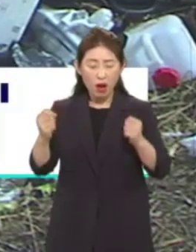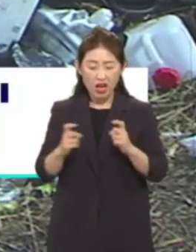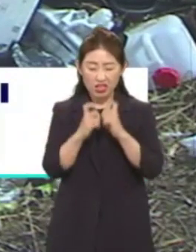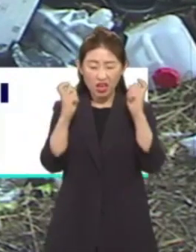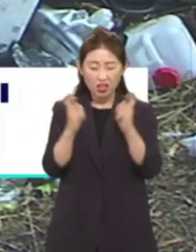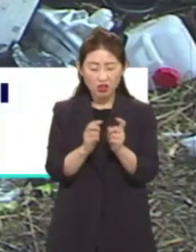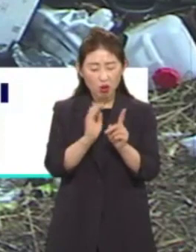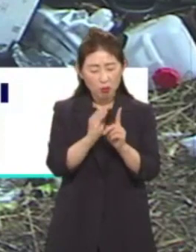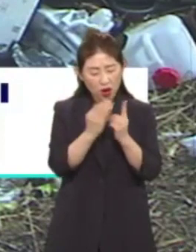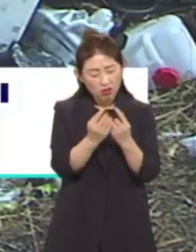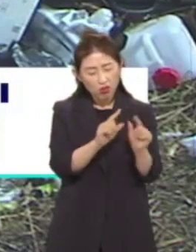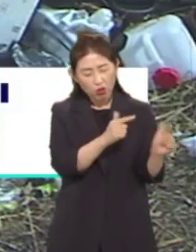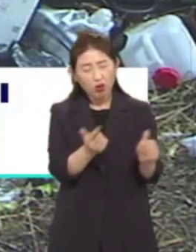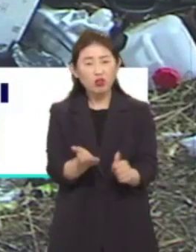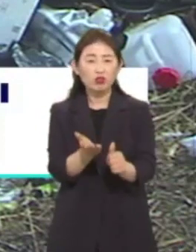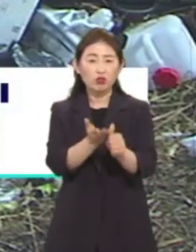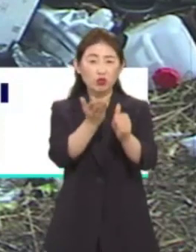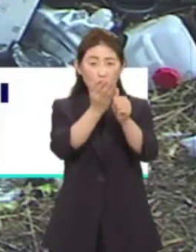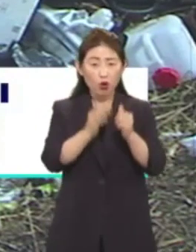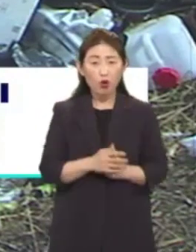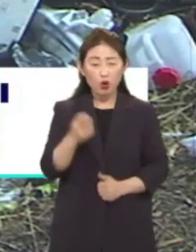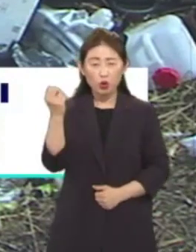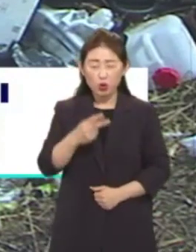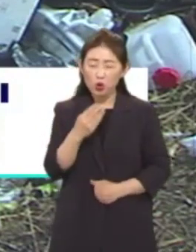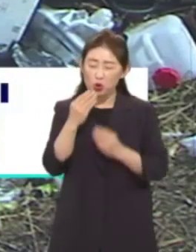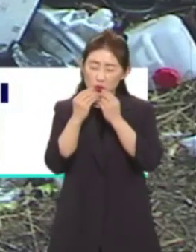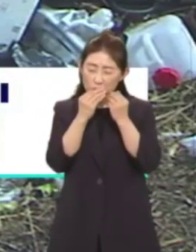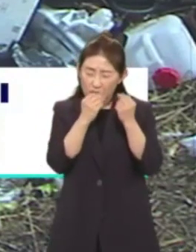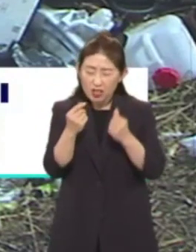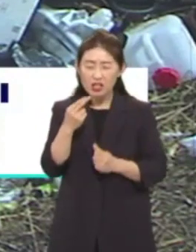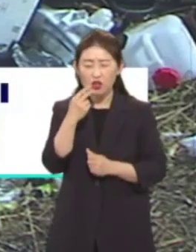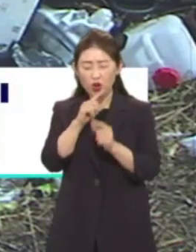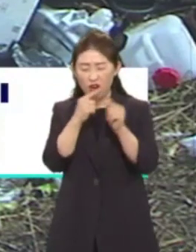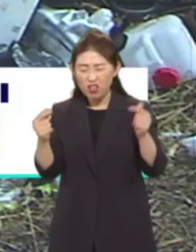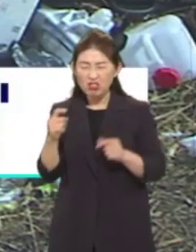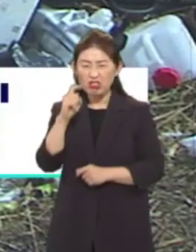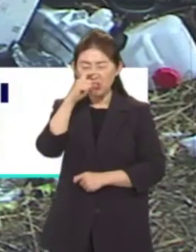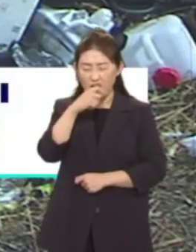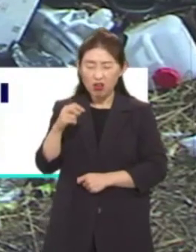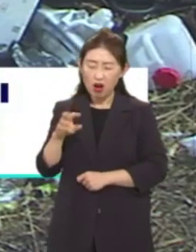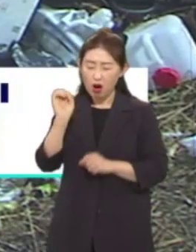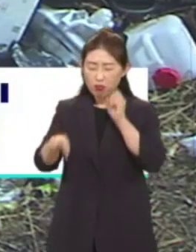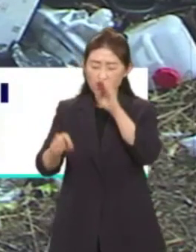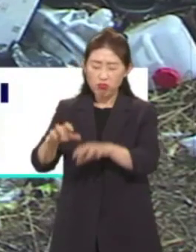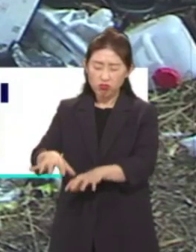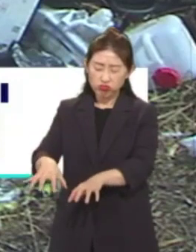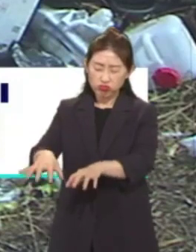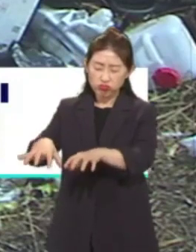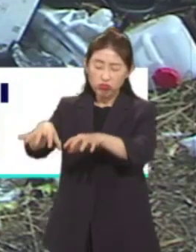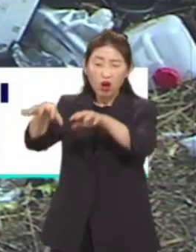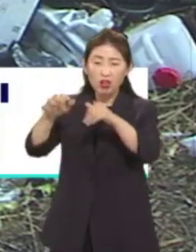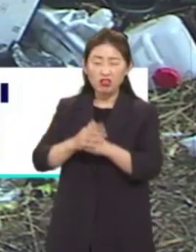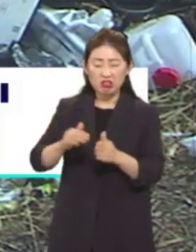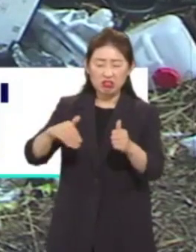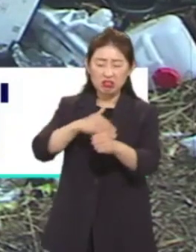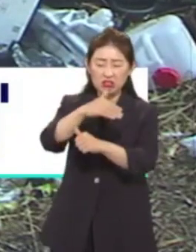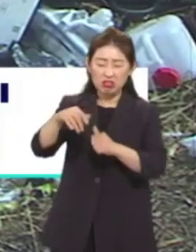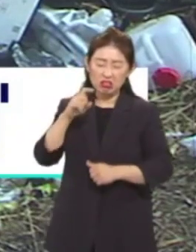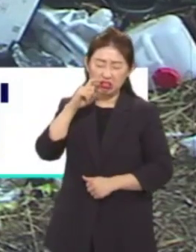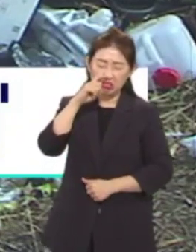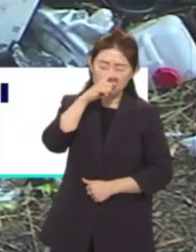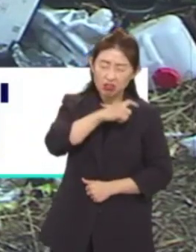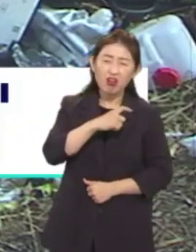키우는 건데요. 주변에 영농 폐기물부터 각종 쓰레기들이 산더미처럼 쌓여 있어서 심각한 환경오염도